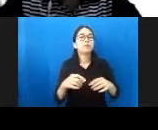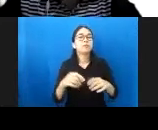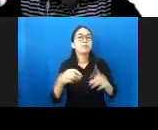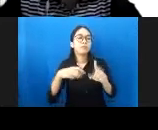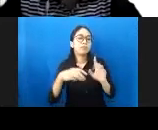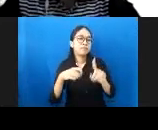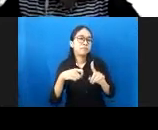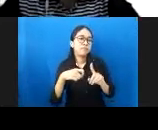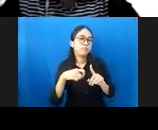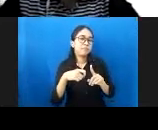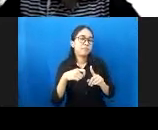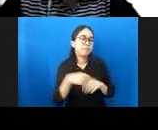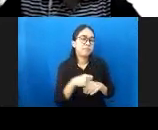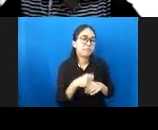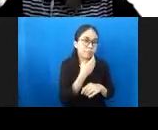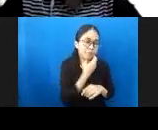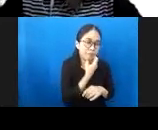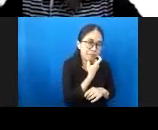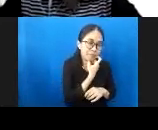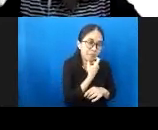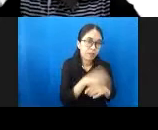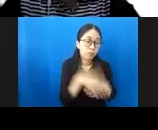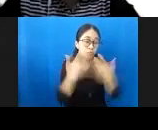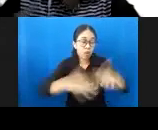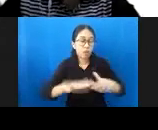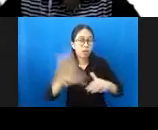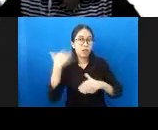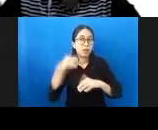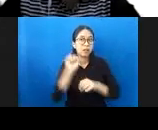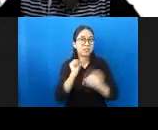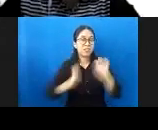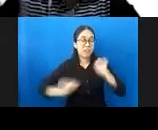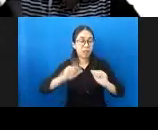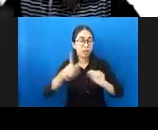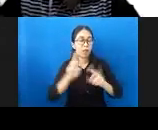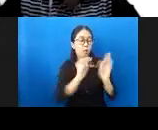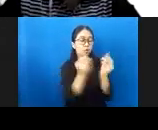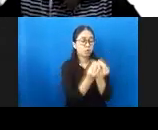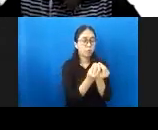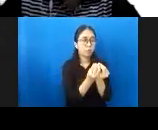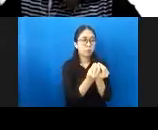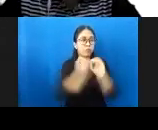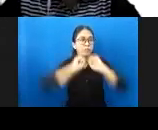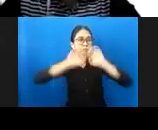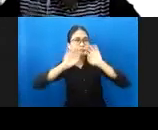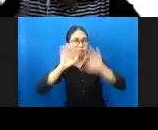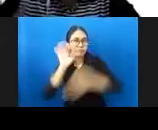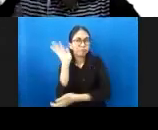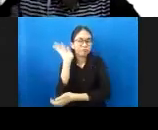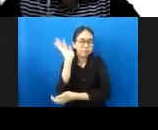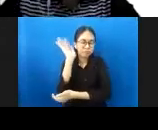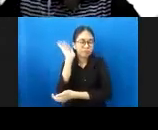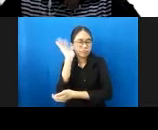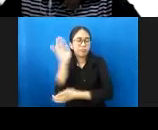Nah, setelah kami melaksanakan kegiatan tadi mulai dari workshop, pemaparan oleh fasilitator nasional,